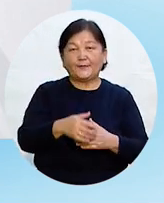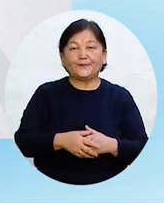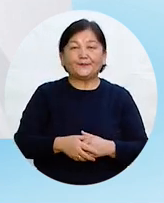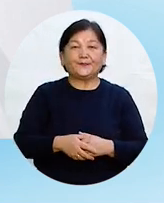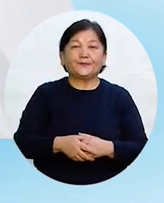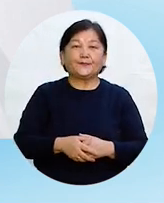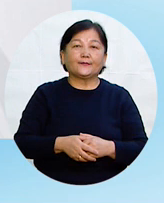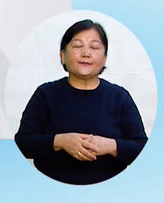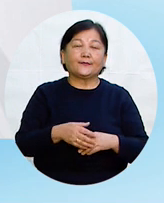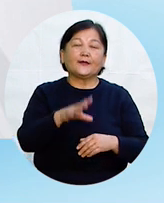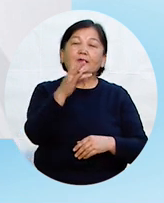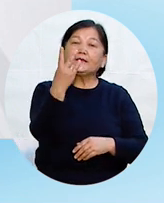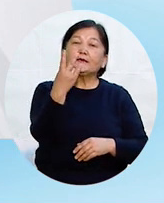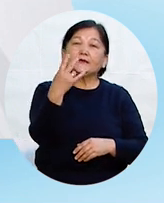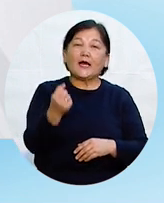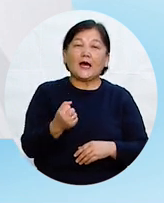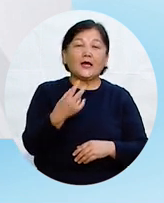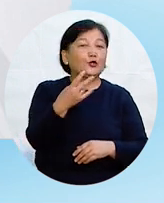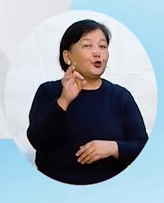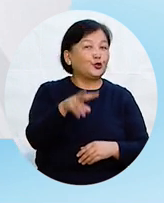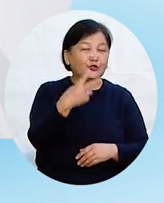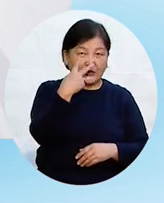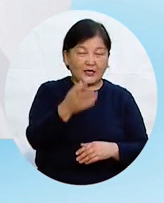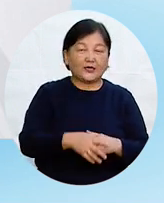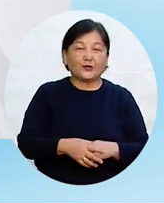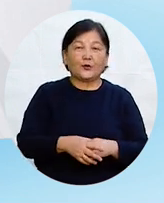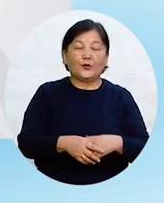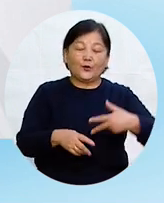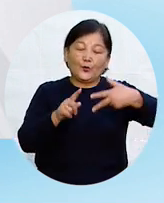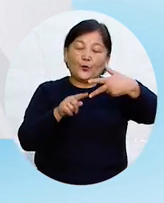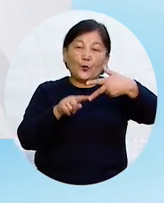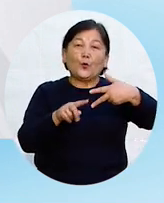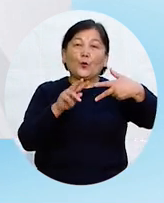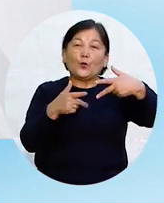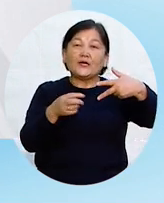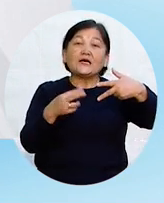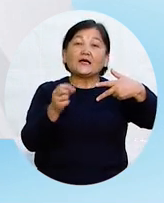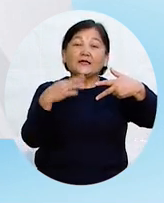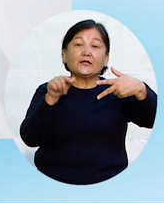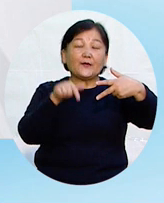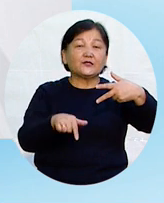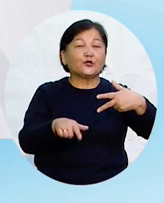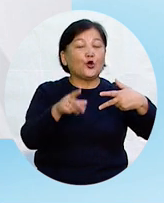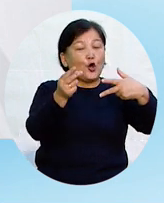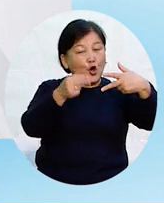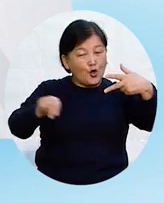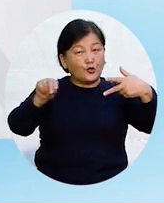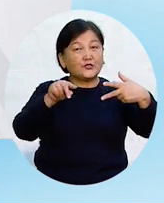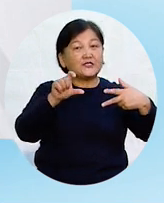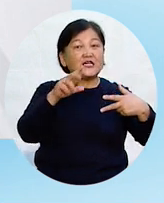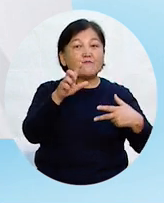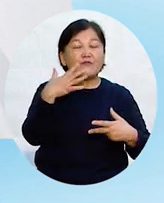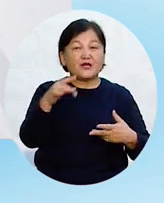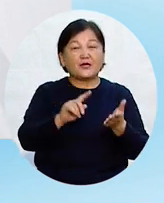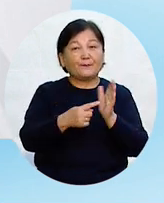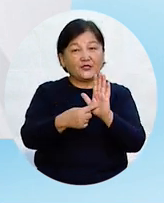За наа нөхцөл анхаарья. За наа нөхцөлийг үг ядагт орсон. Энэ үсэг орхиц хэлбэрээр үчин. За мэднэ.